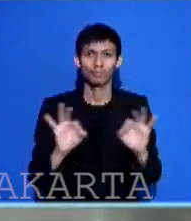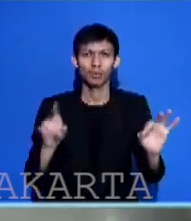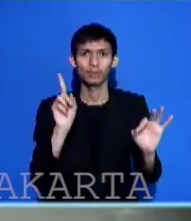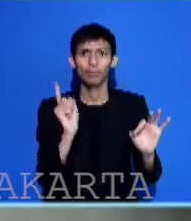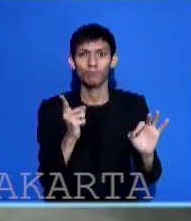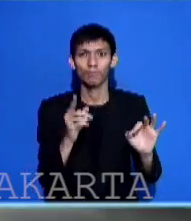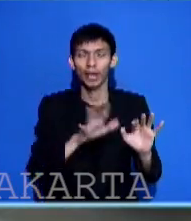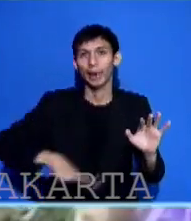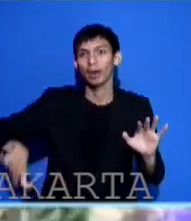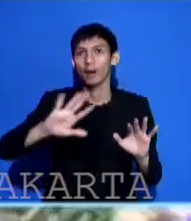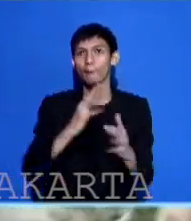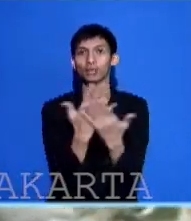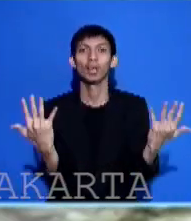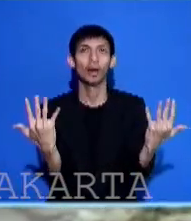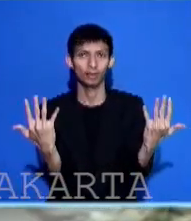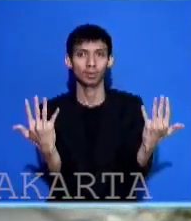rribusi